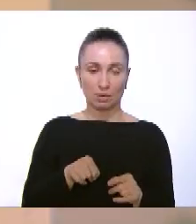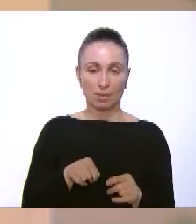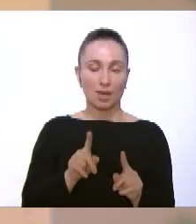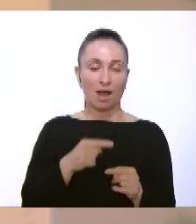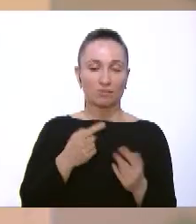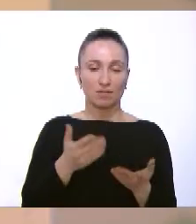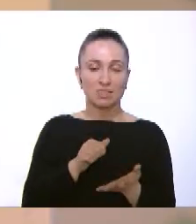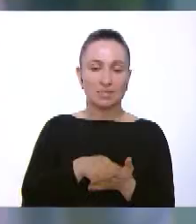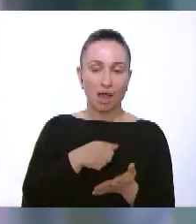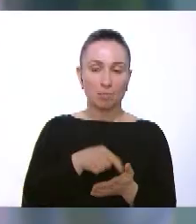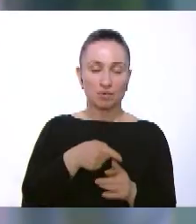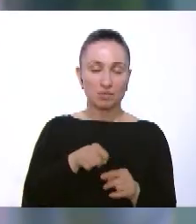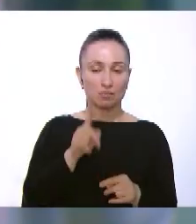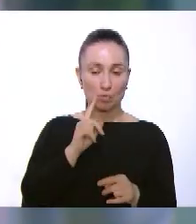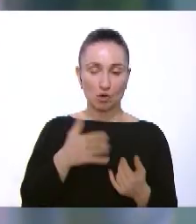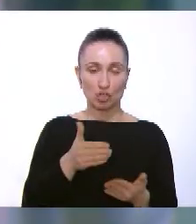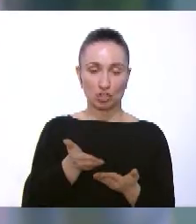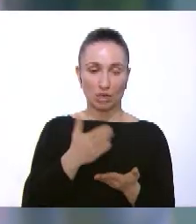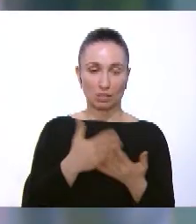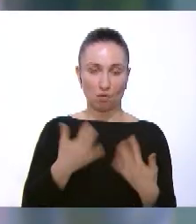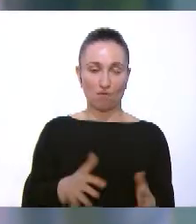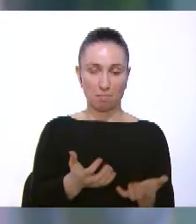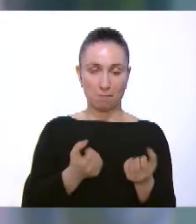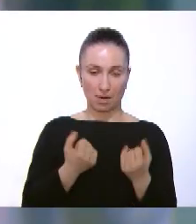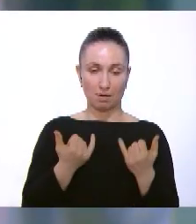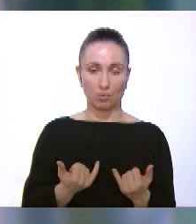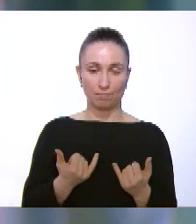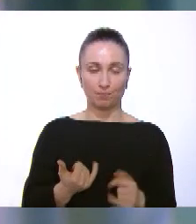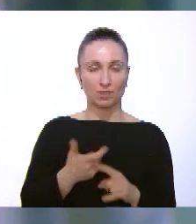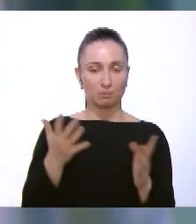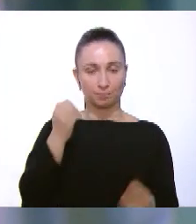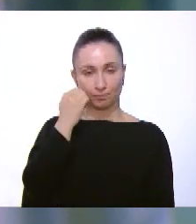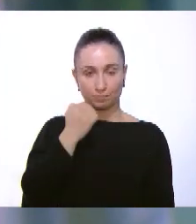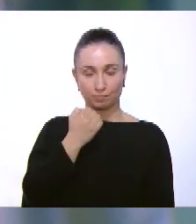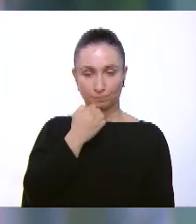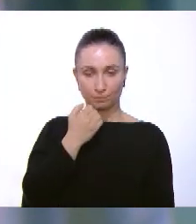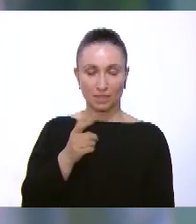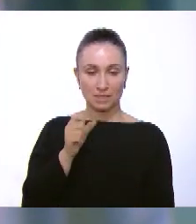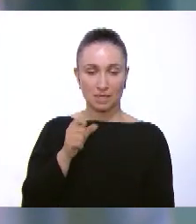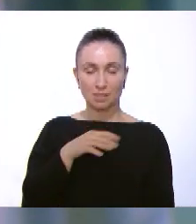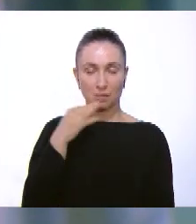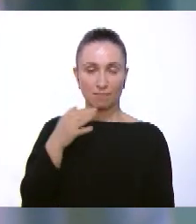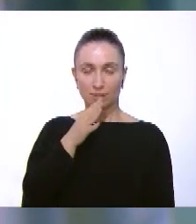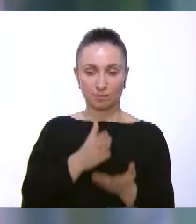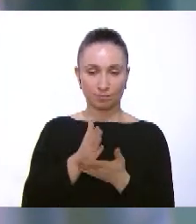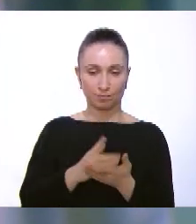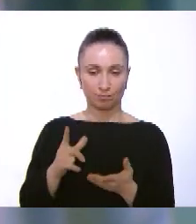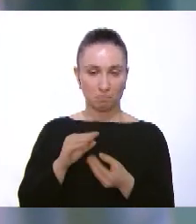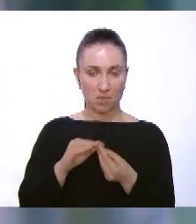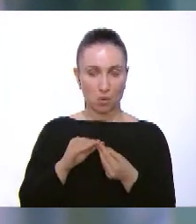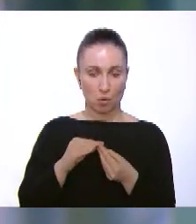რა ვთქვა, საფუძველი იმისა, რომ ეს შედეგები იქნა მიღწეული. ძალიან დიდი მადლობა ზაზა მრავალწლიანი